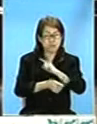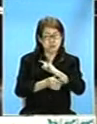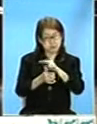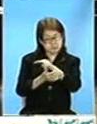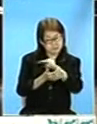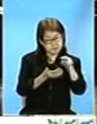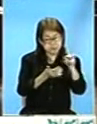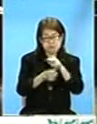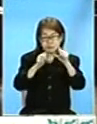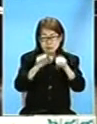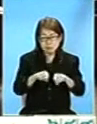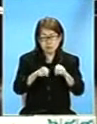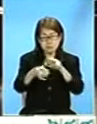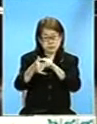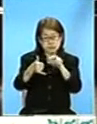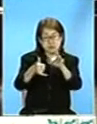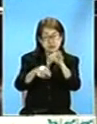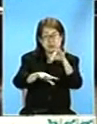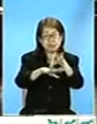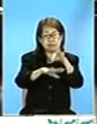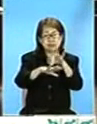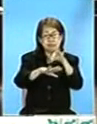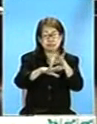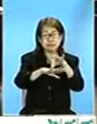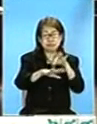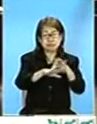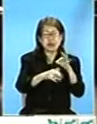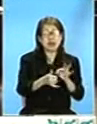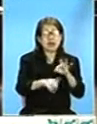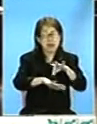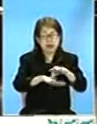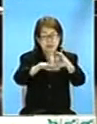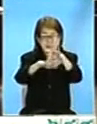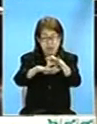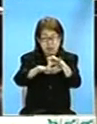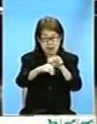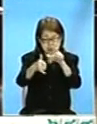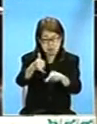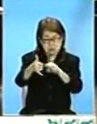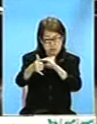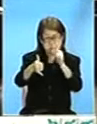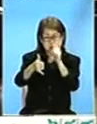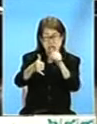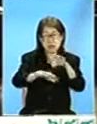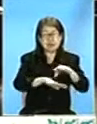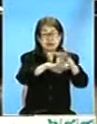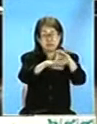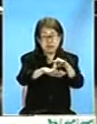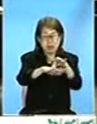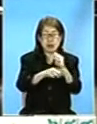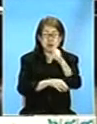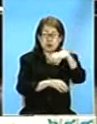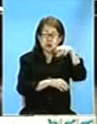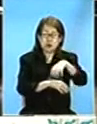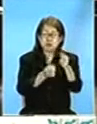เห็นชอบในการแต่งตั้งผู้ดำรงตำแหน่งองค์กรตามรัฐธรรมนูญองค์กรอิสระทั้งหลายผ